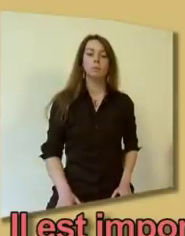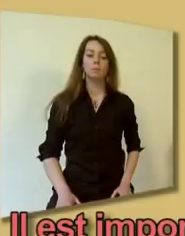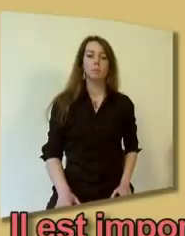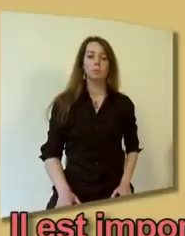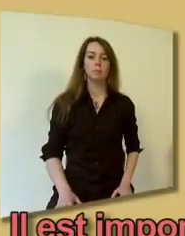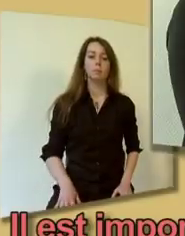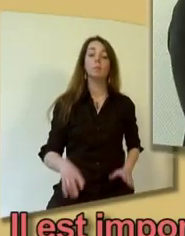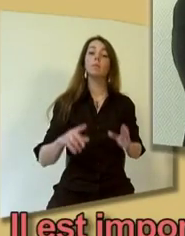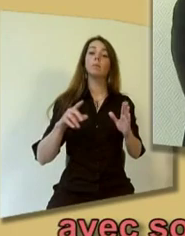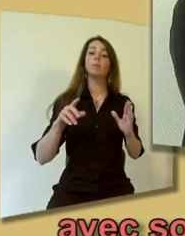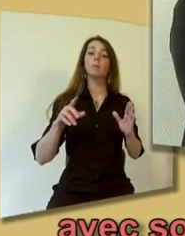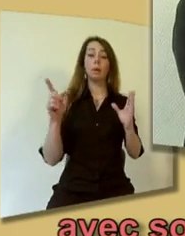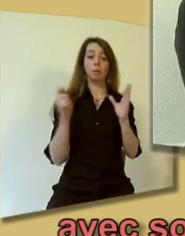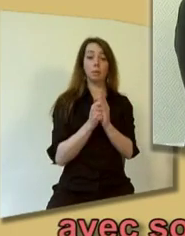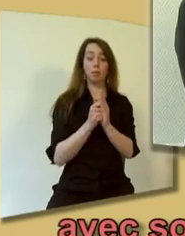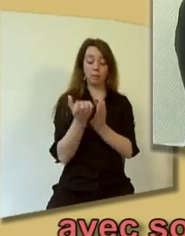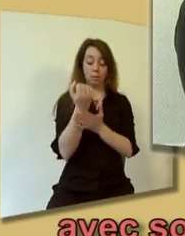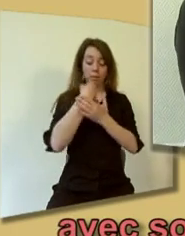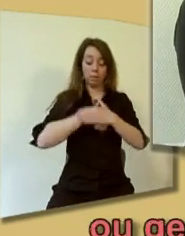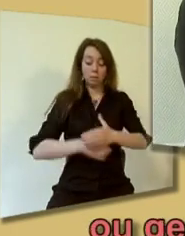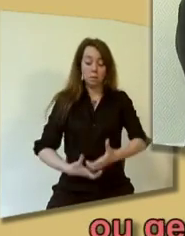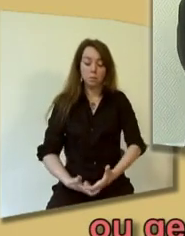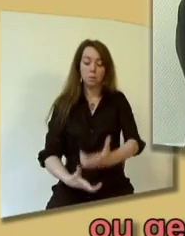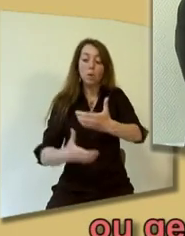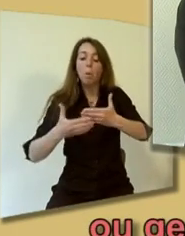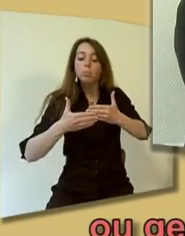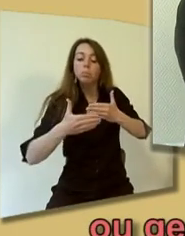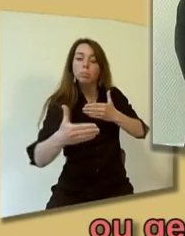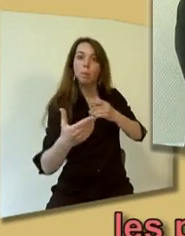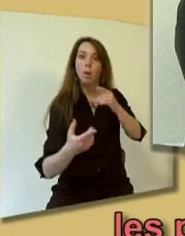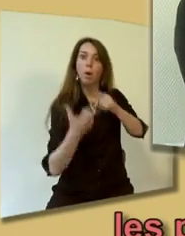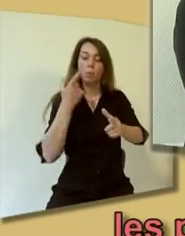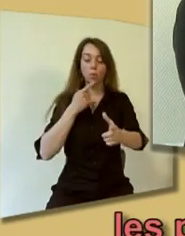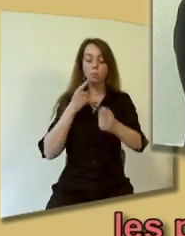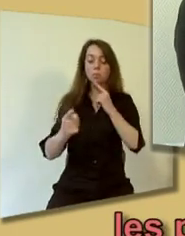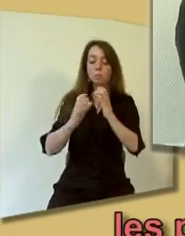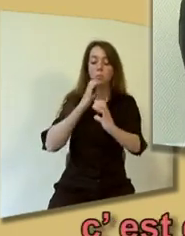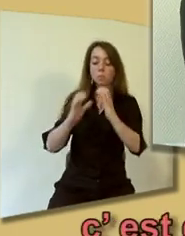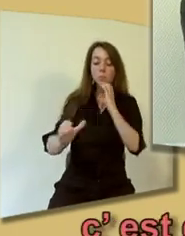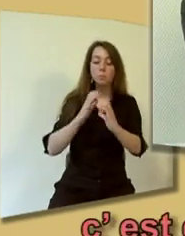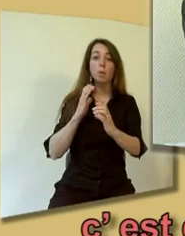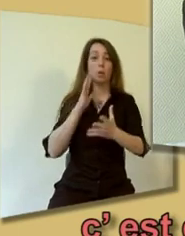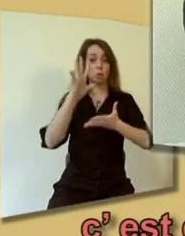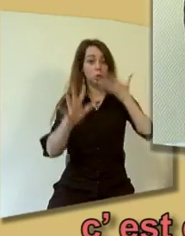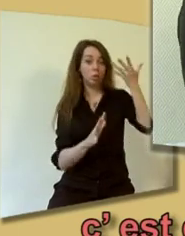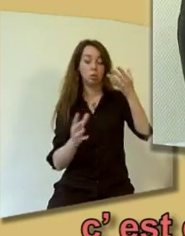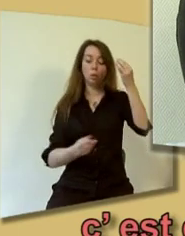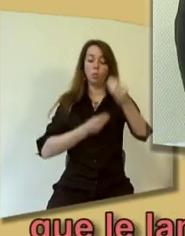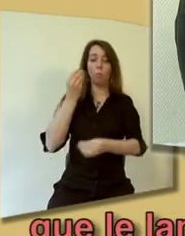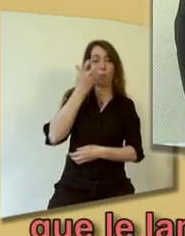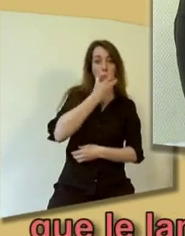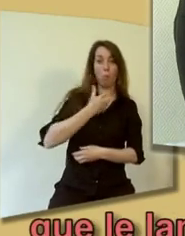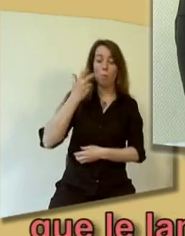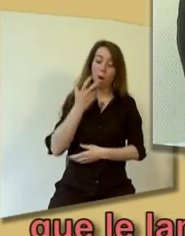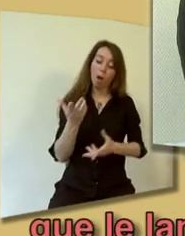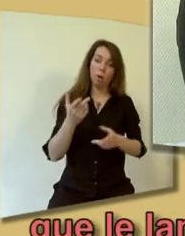Il est important de communiquer avec son bébé oralement ou gestuellement dès les premiers jours. C'est de cette manière que le langage va